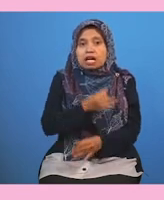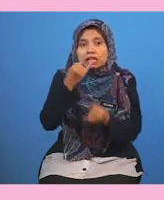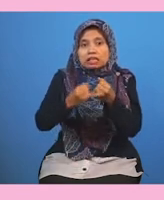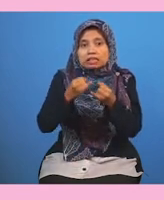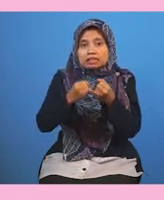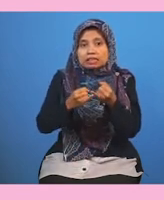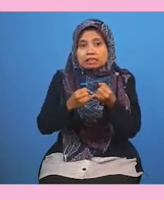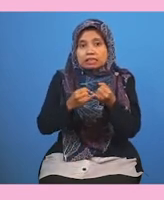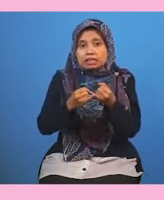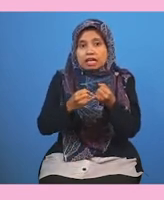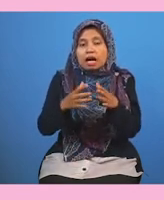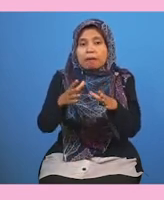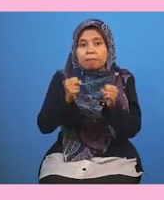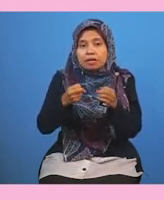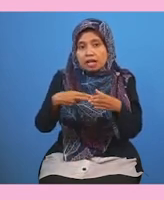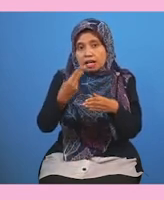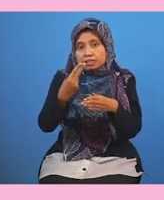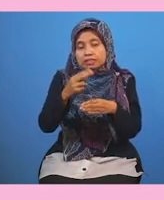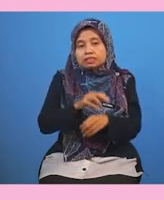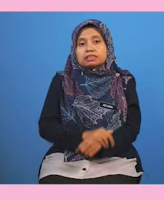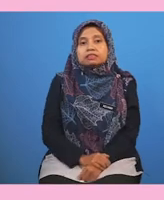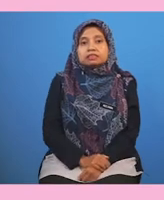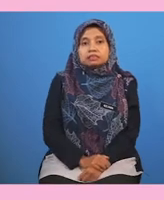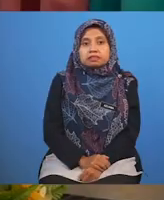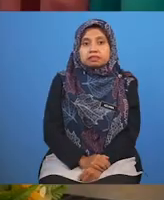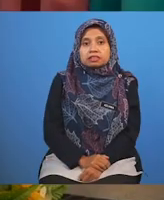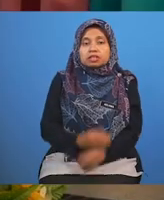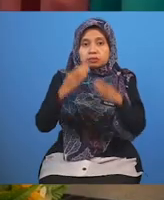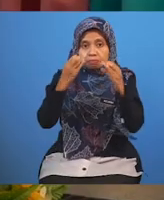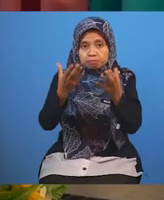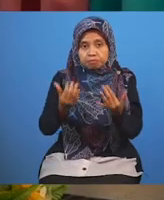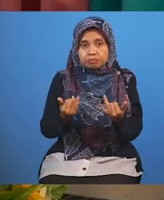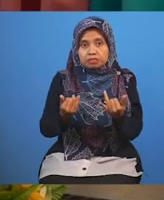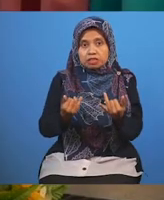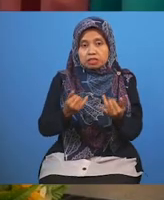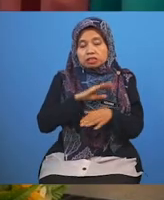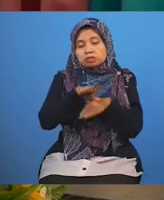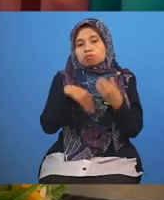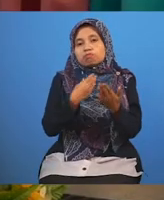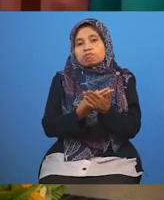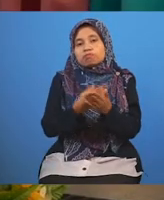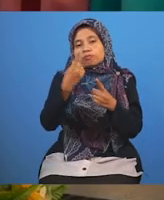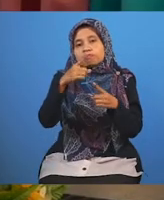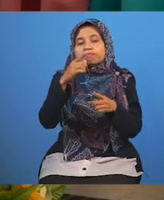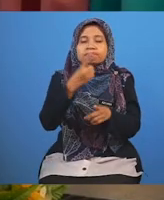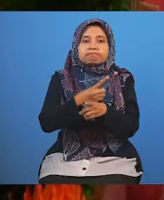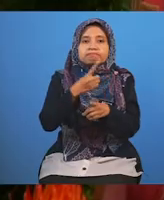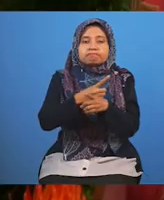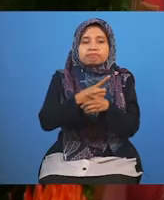Dan akhir sekali, yang keenam, penuaian hasil. Cikgu harap jawapan para pelajar semua